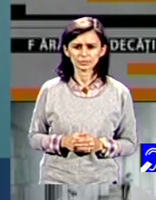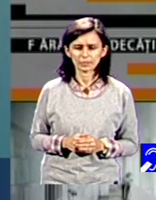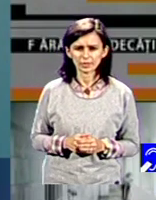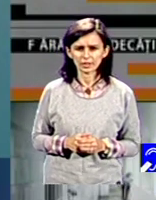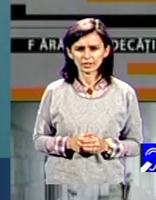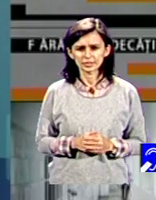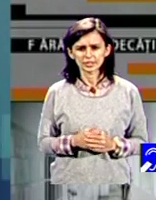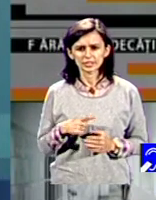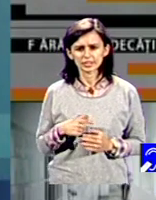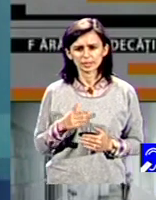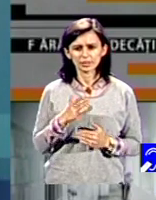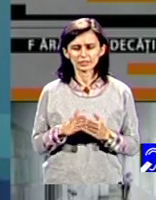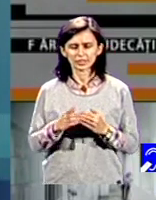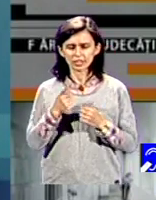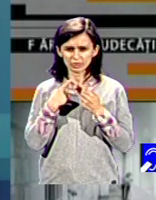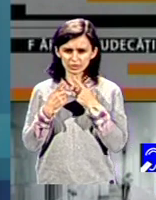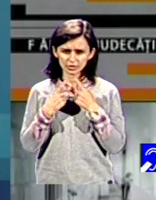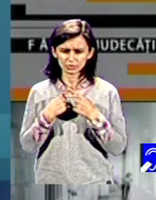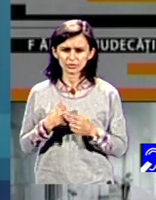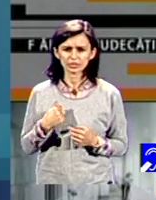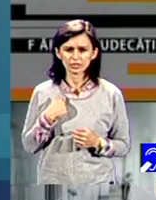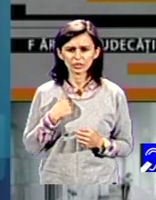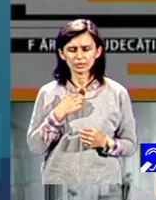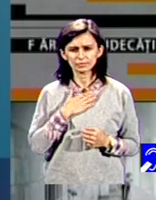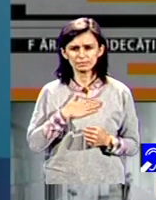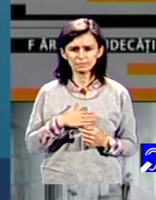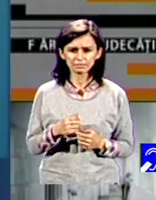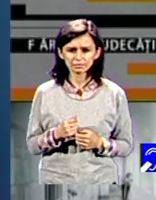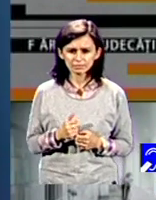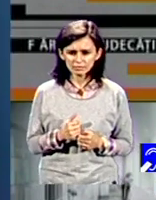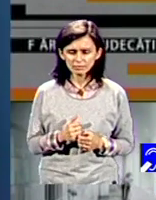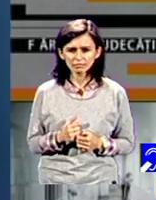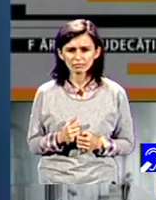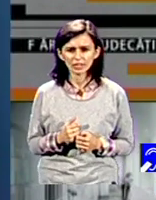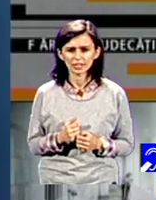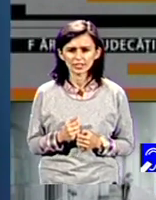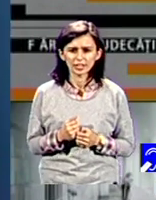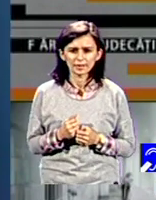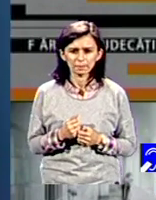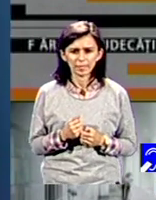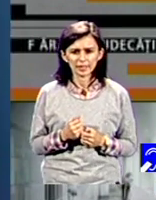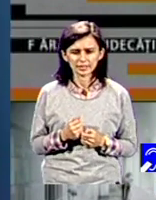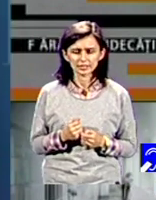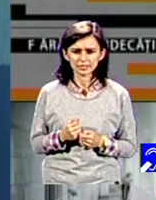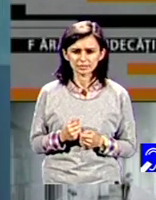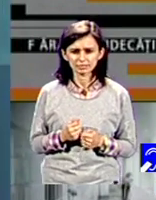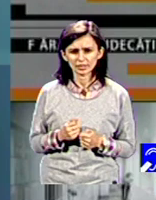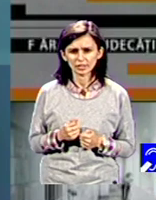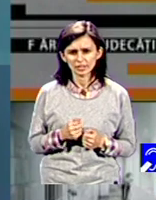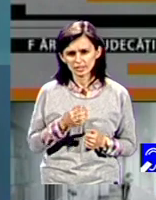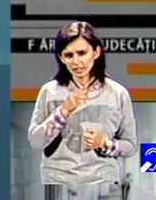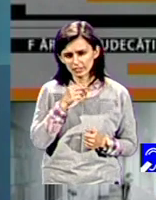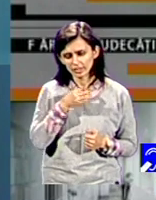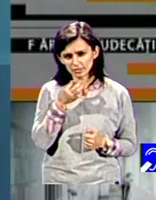ultimele minute ale intervenției noastre neapărat profit de ocazie nu vă las încă să plecați de la fără prejudecăți pentru că am am găsit